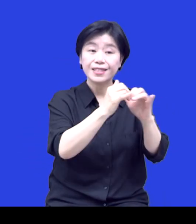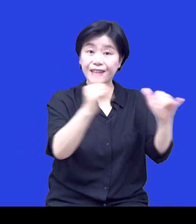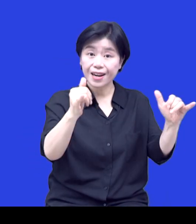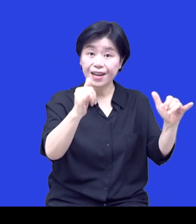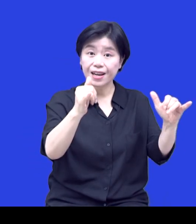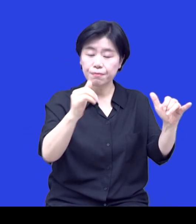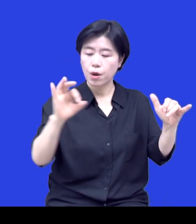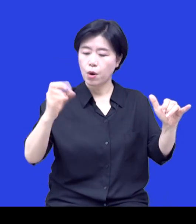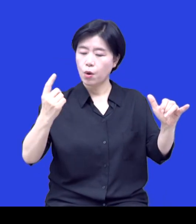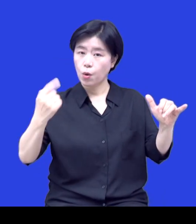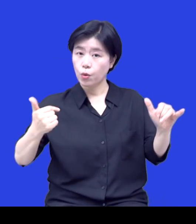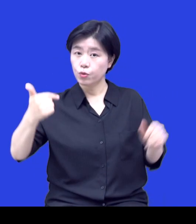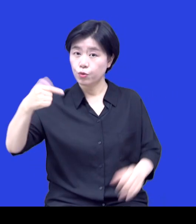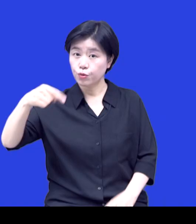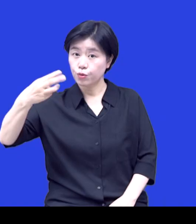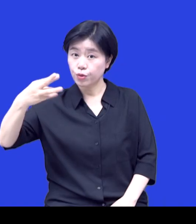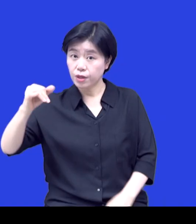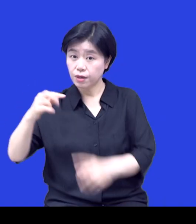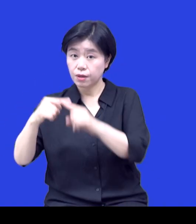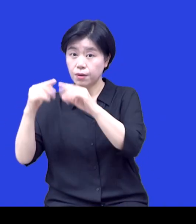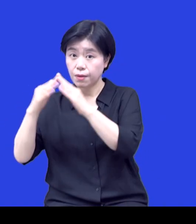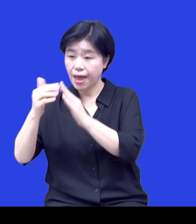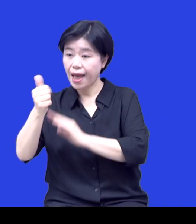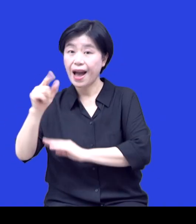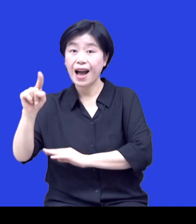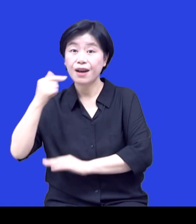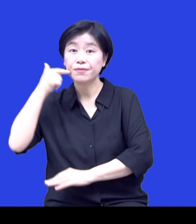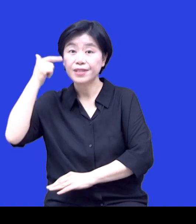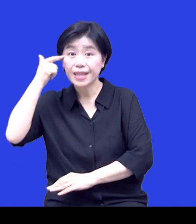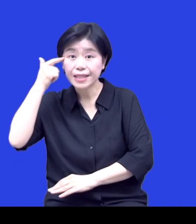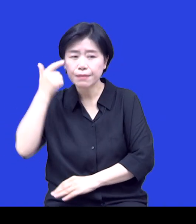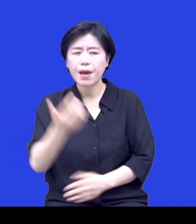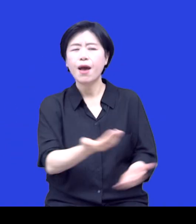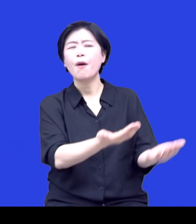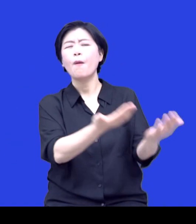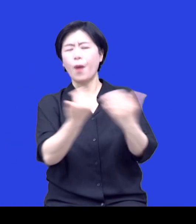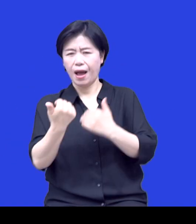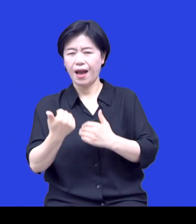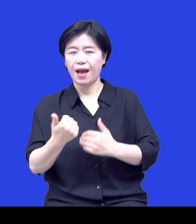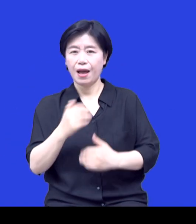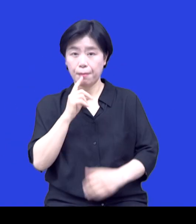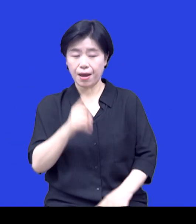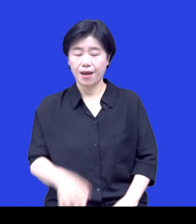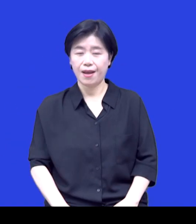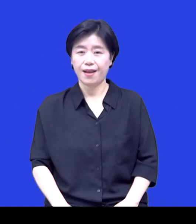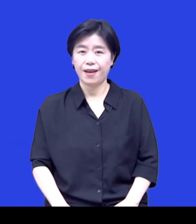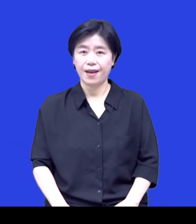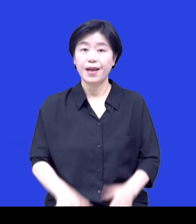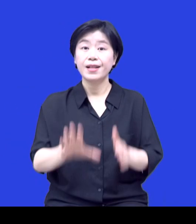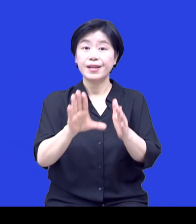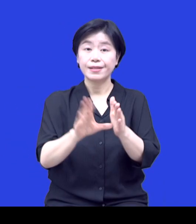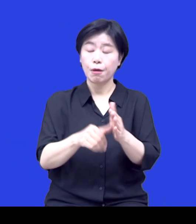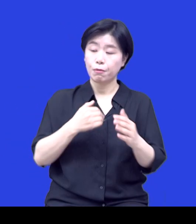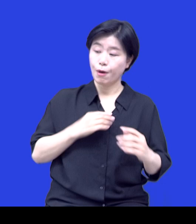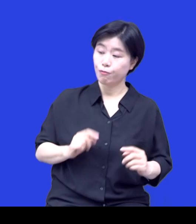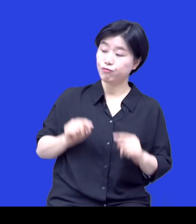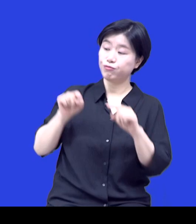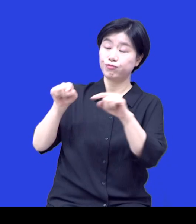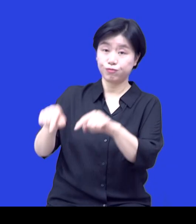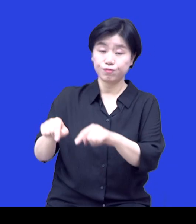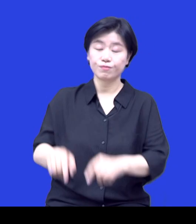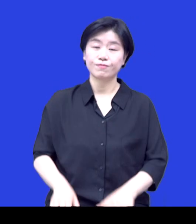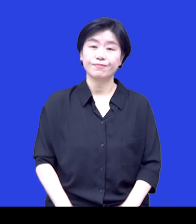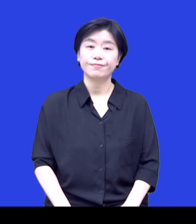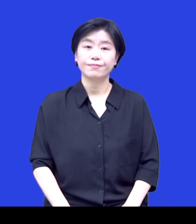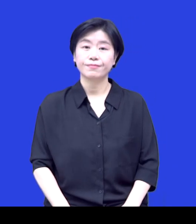목사님 초청으로 예. 1.5세 목사님들도 한국 교회를 좀 방문해 봐라. 아. 그래가지고 우리가 왔어요.